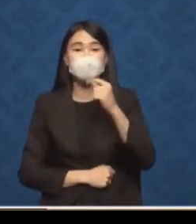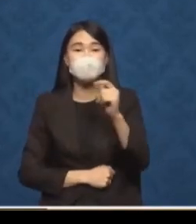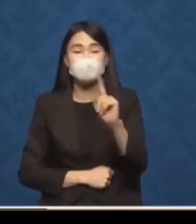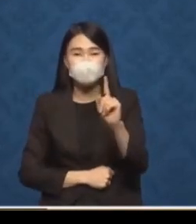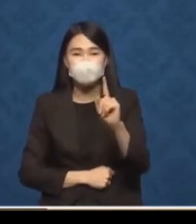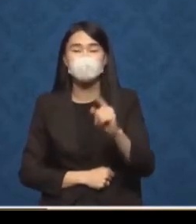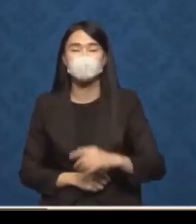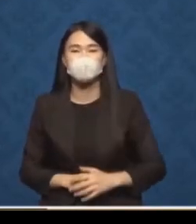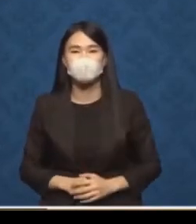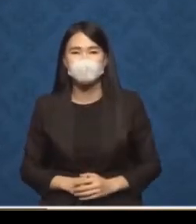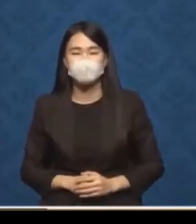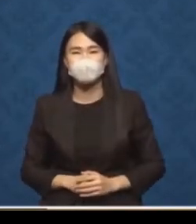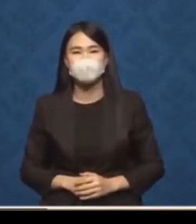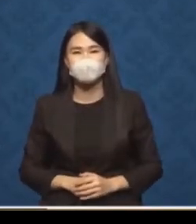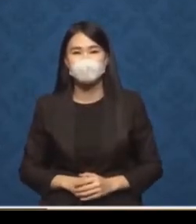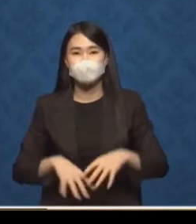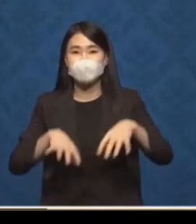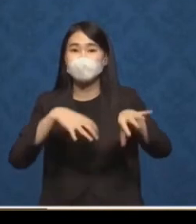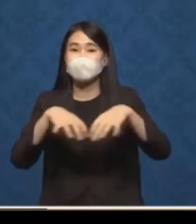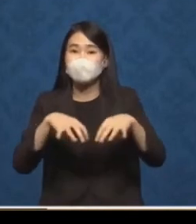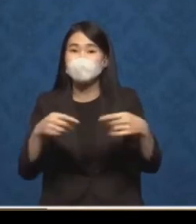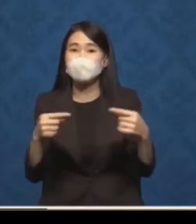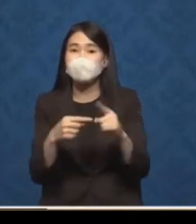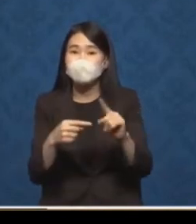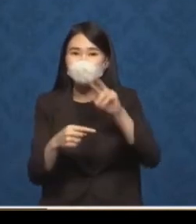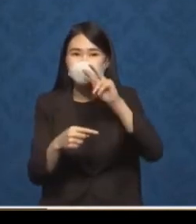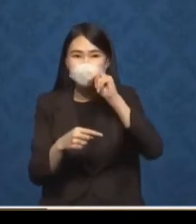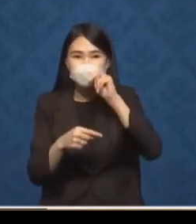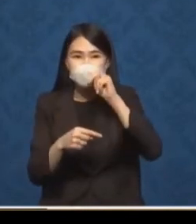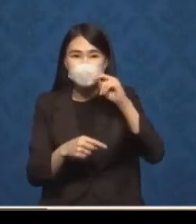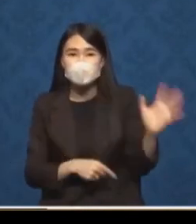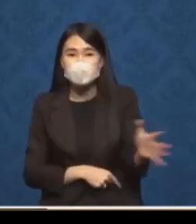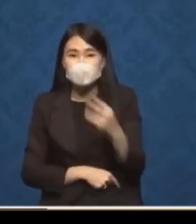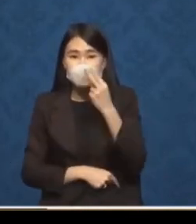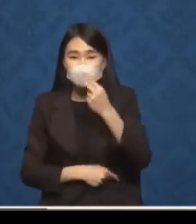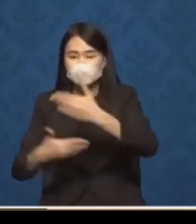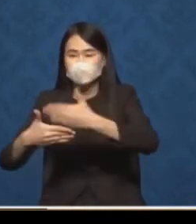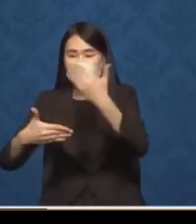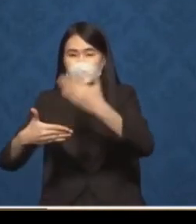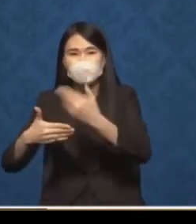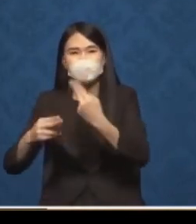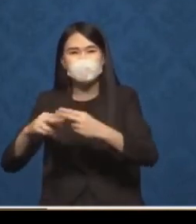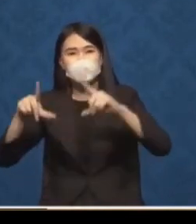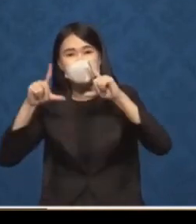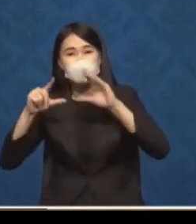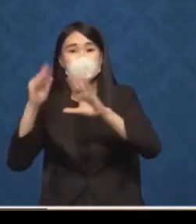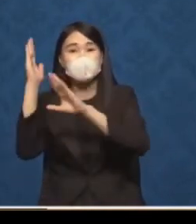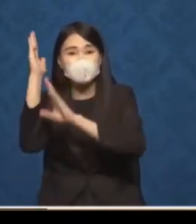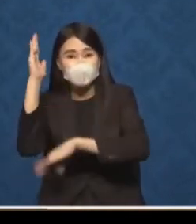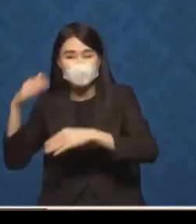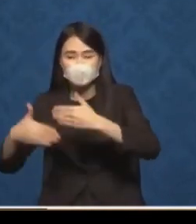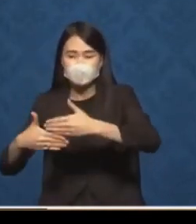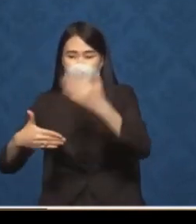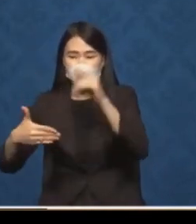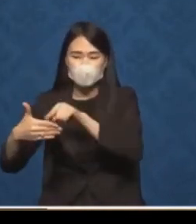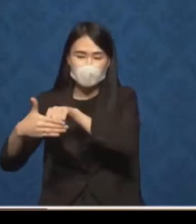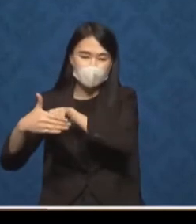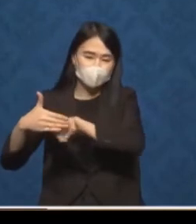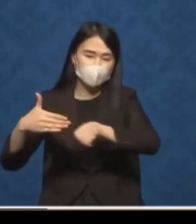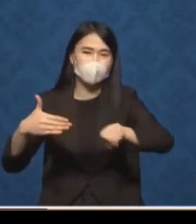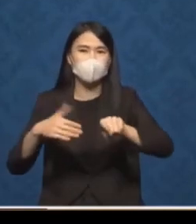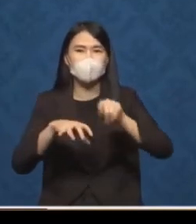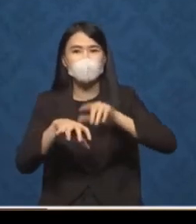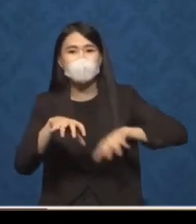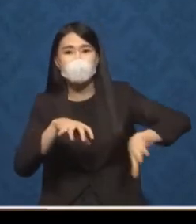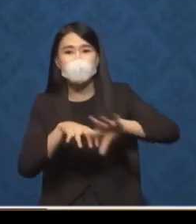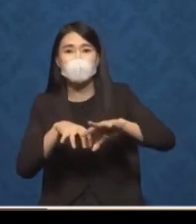งการจัดการผันน้ำจากเขื่อนรัชประภาไปส่งไปยังทางเกาะสมุ